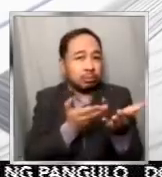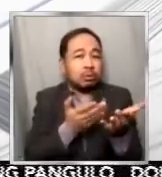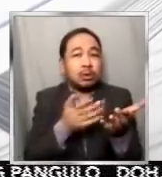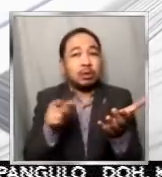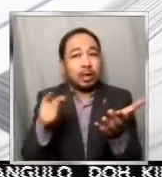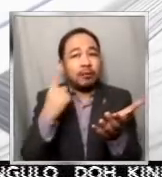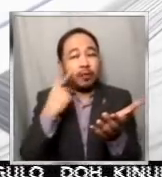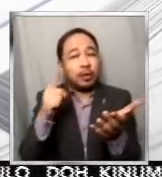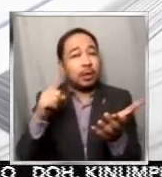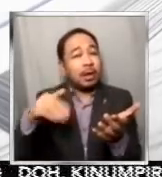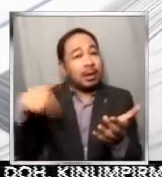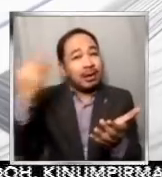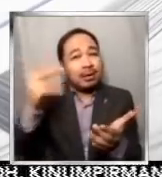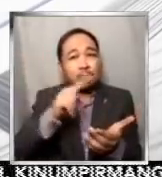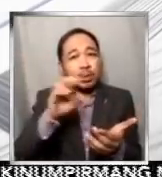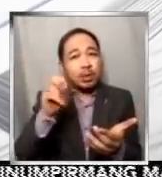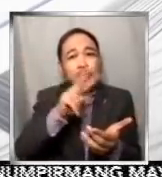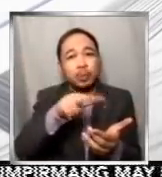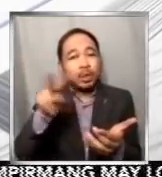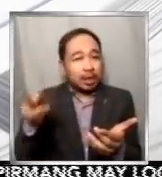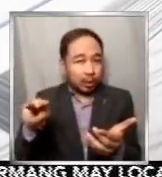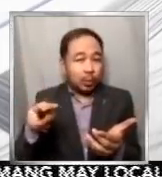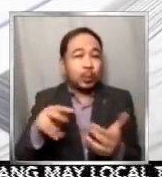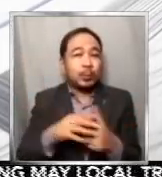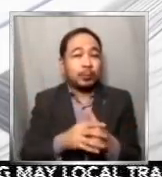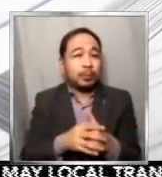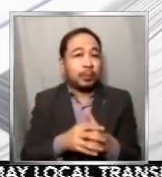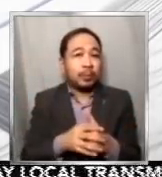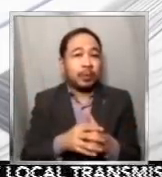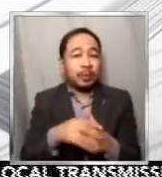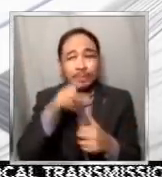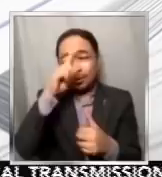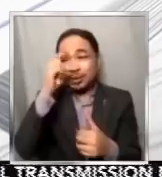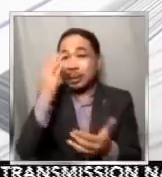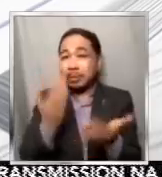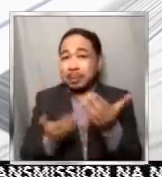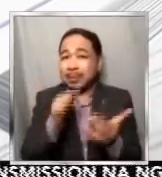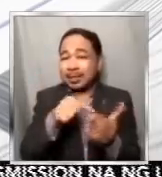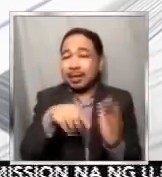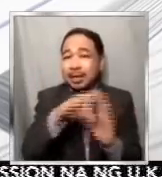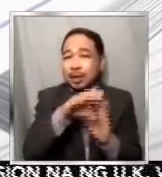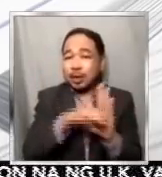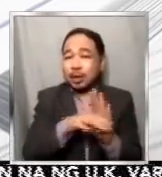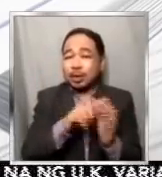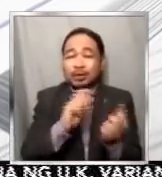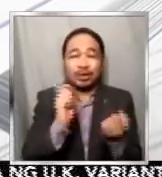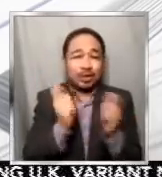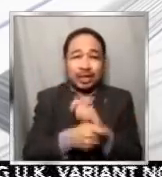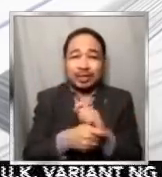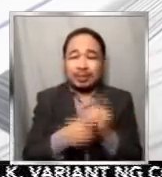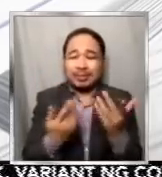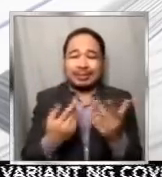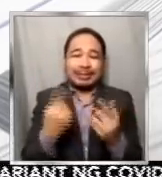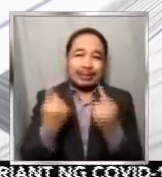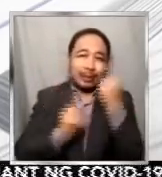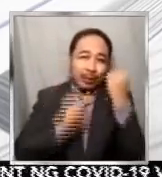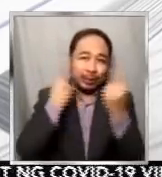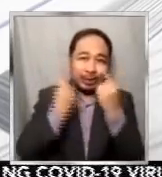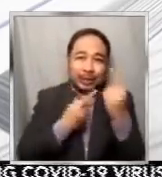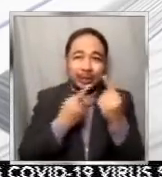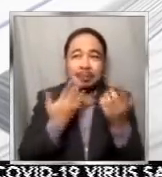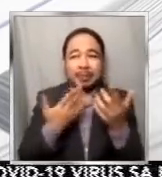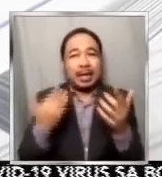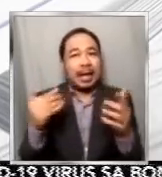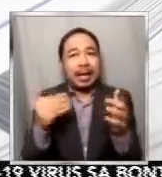sa 2022 elections. Posible raw kasing pagmulan pa ang tsa-tsa ng pangamba at maging sanhi ng pagkakawatak-watak